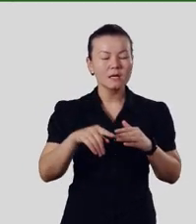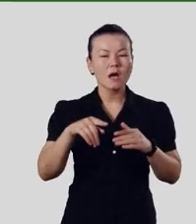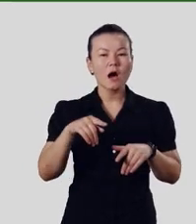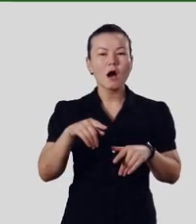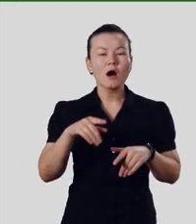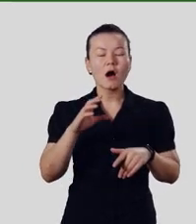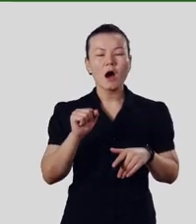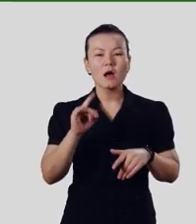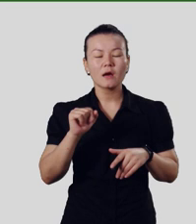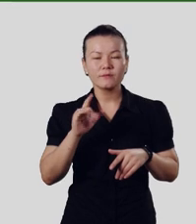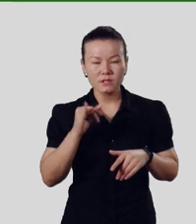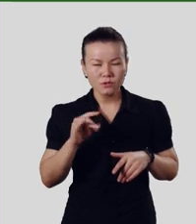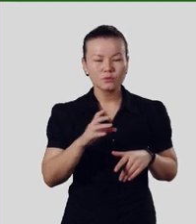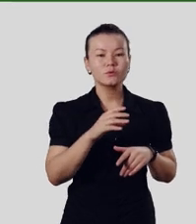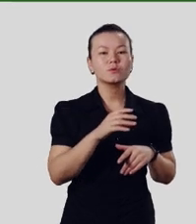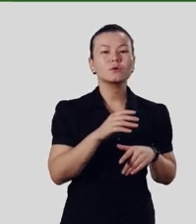Аравийскую,